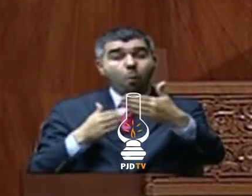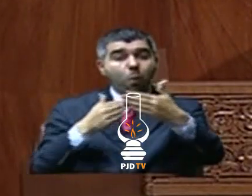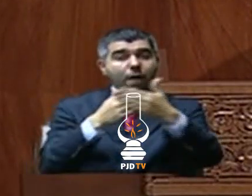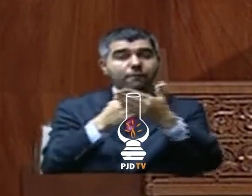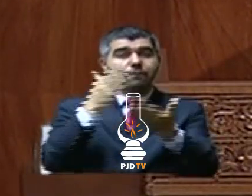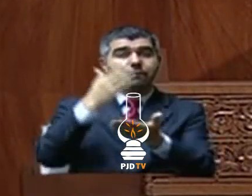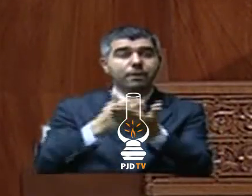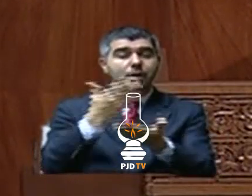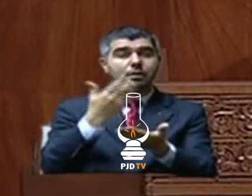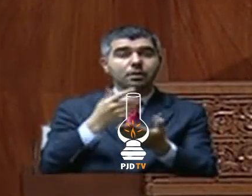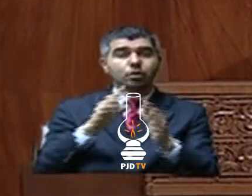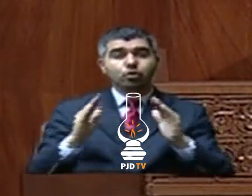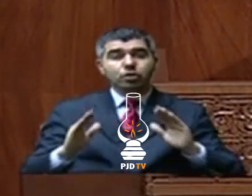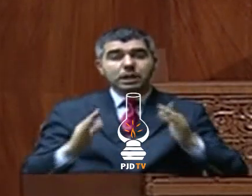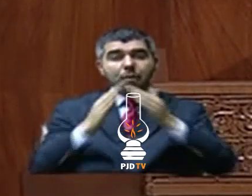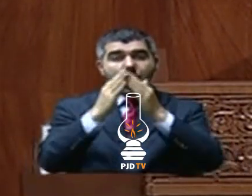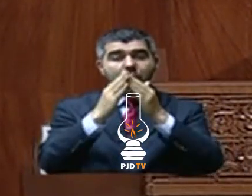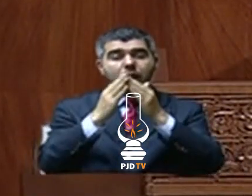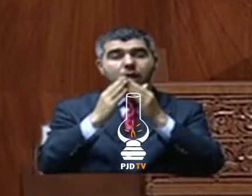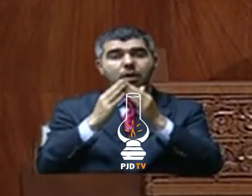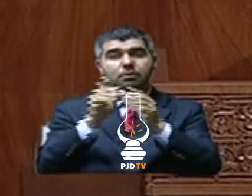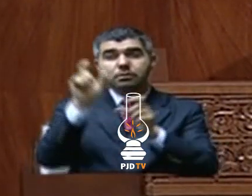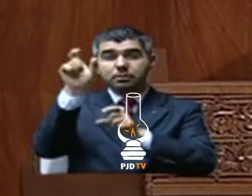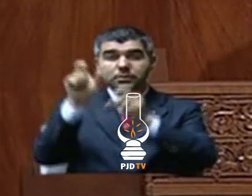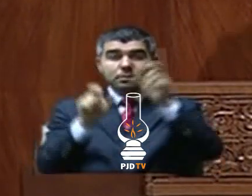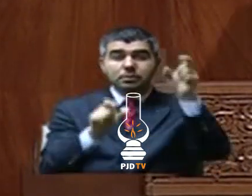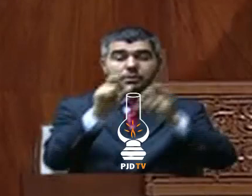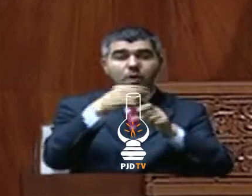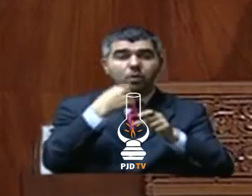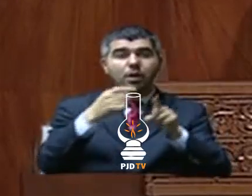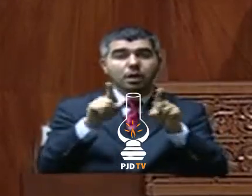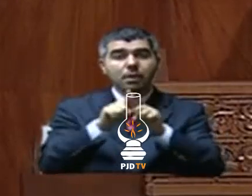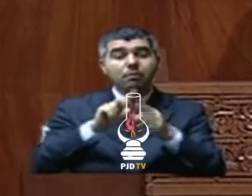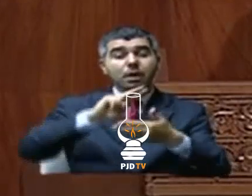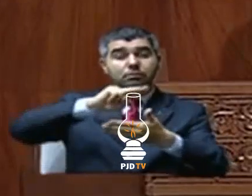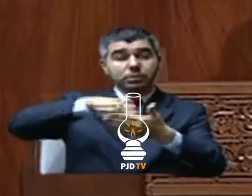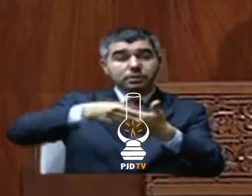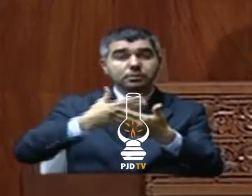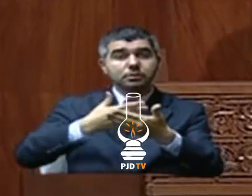وبالبوادي وبالجبال وبالناس اللي محتاجين على